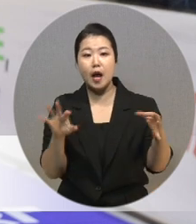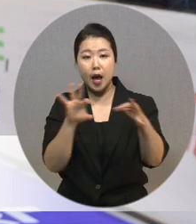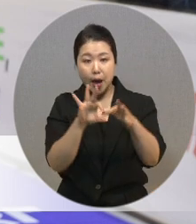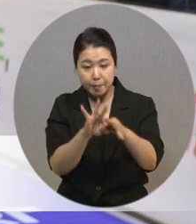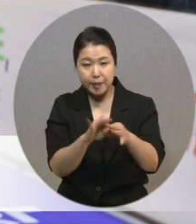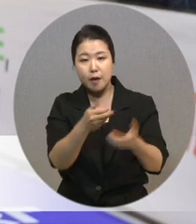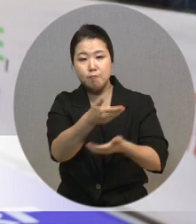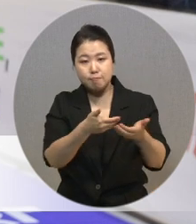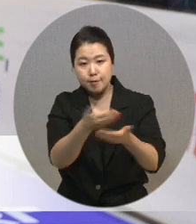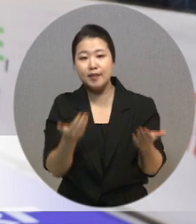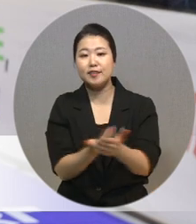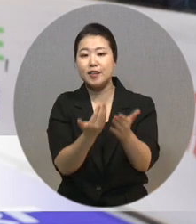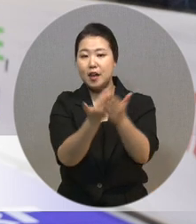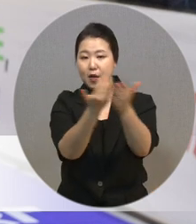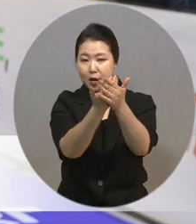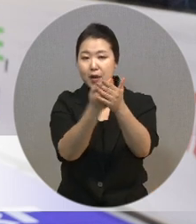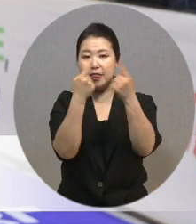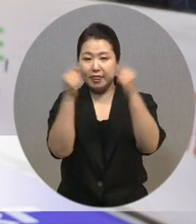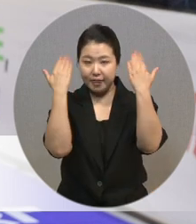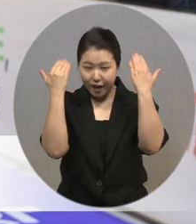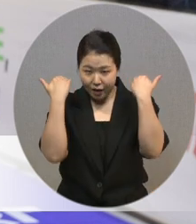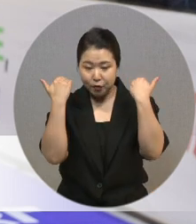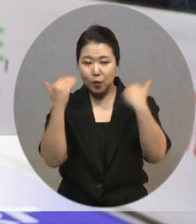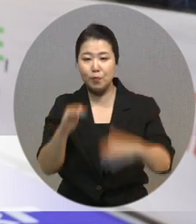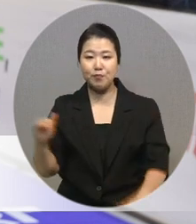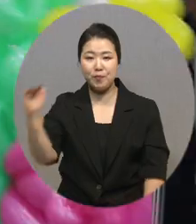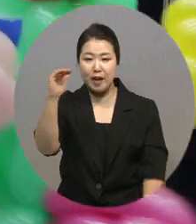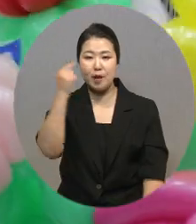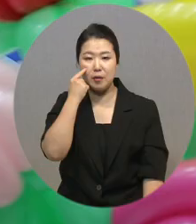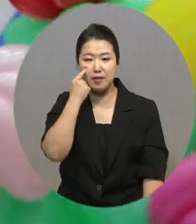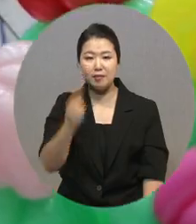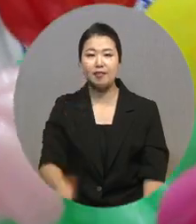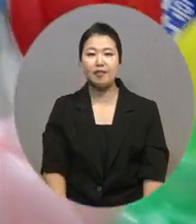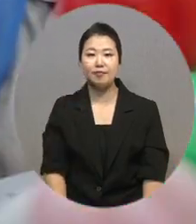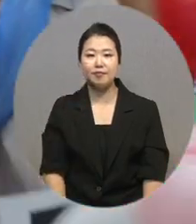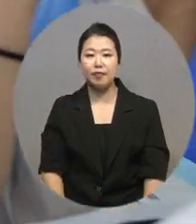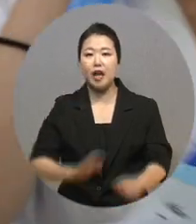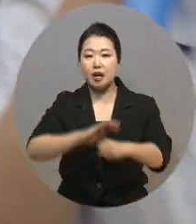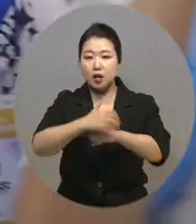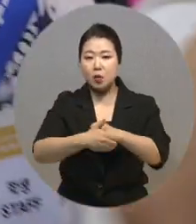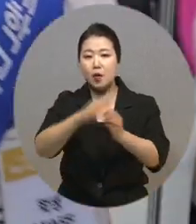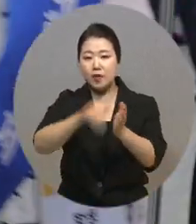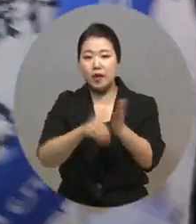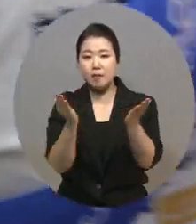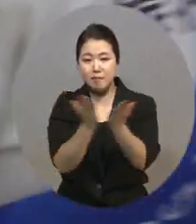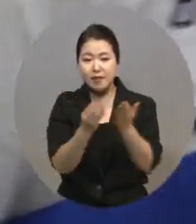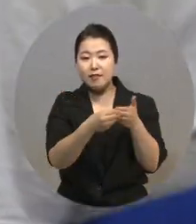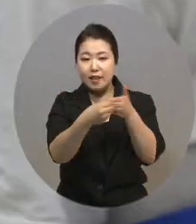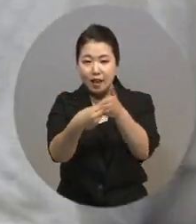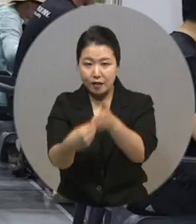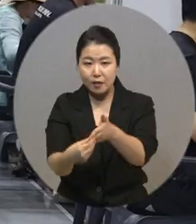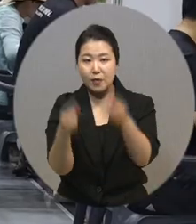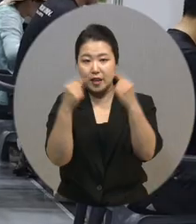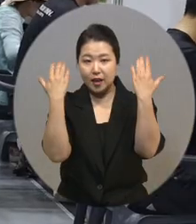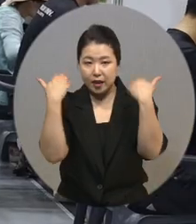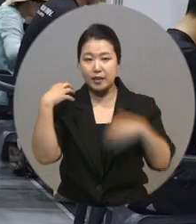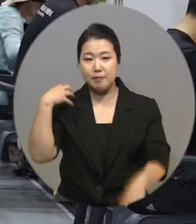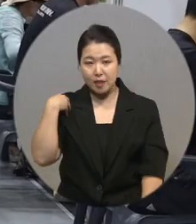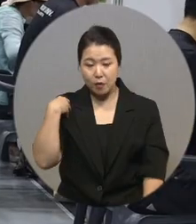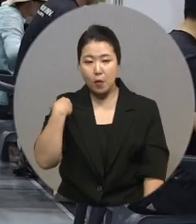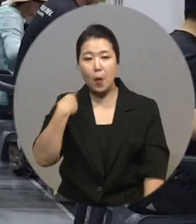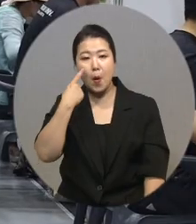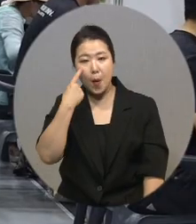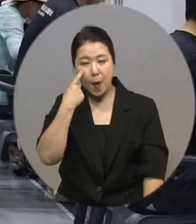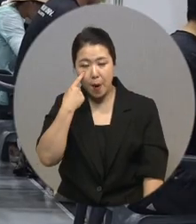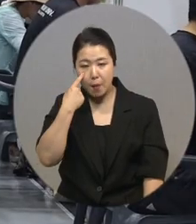상생하는 커뮤니티 대학으로 발돋움하겠습니다 이어서 글로벌 시대를 선도하는 대학으로서 끊임없는